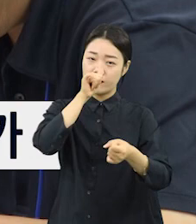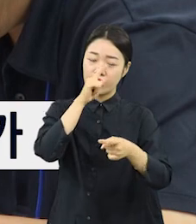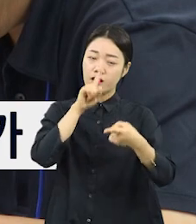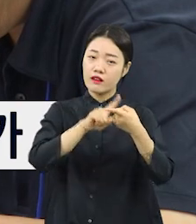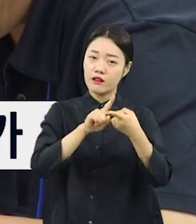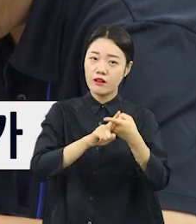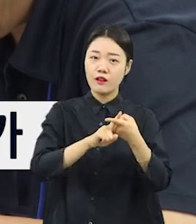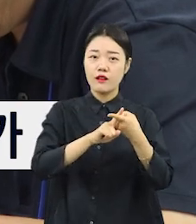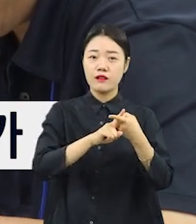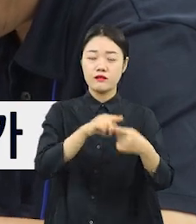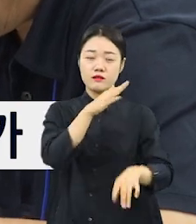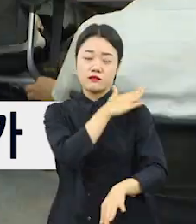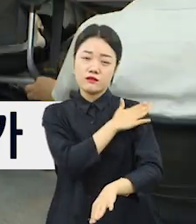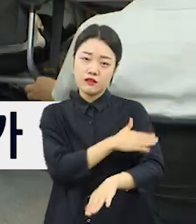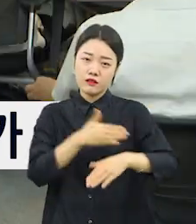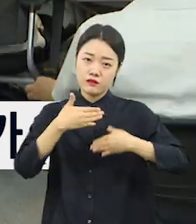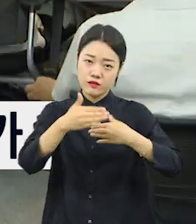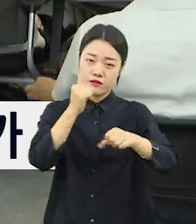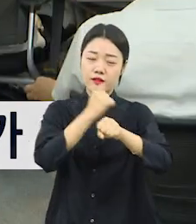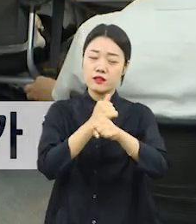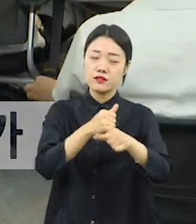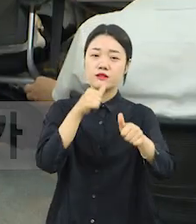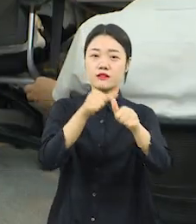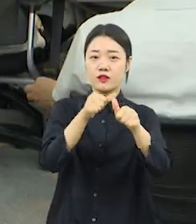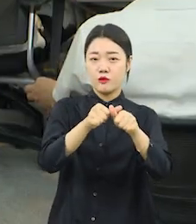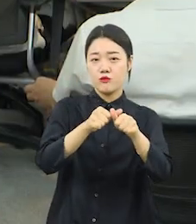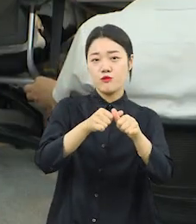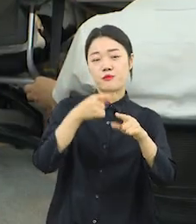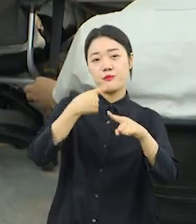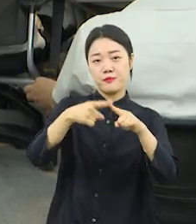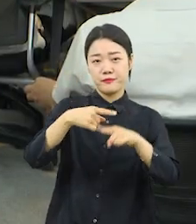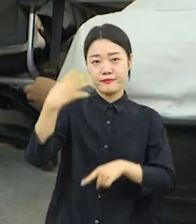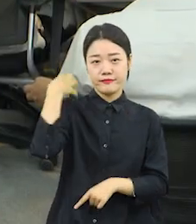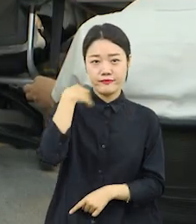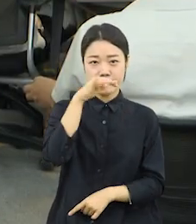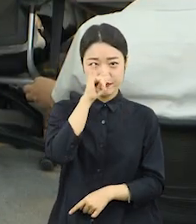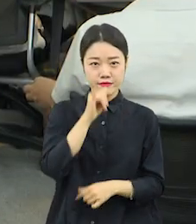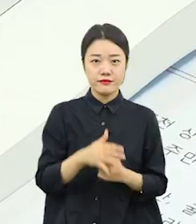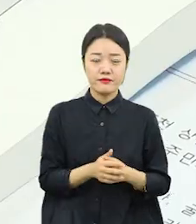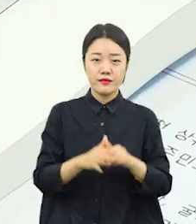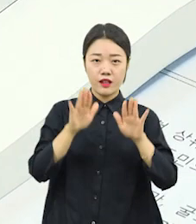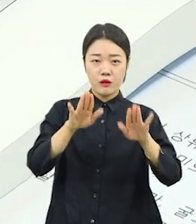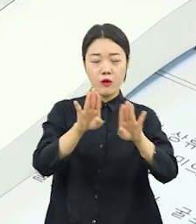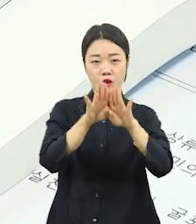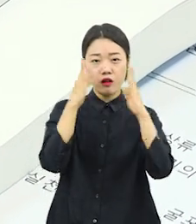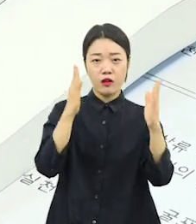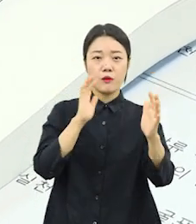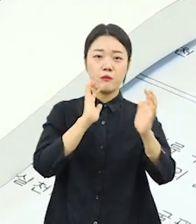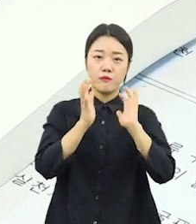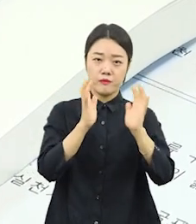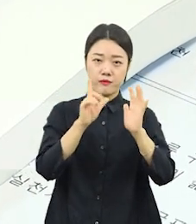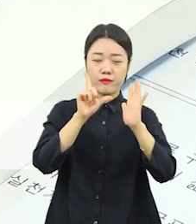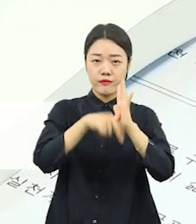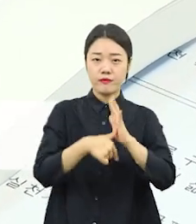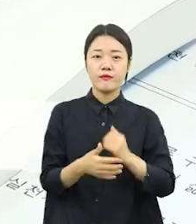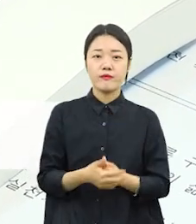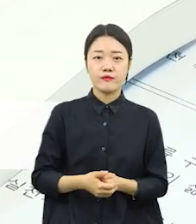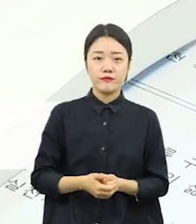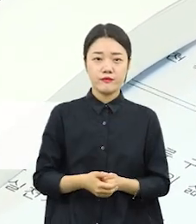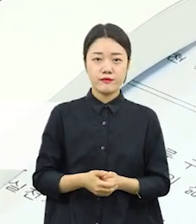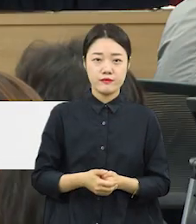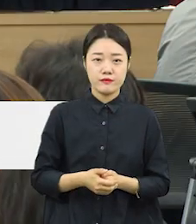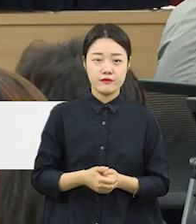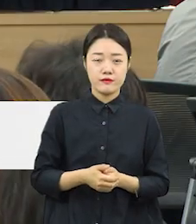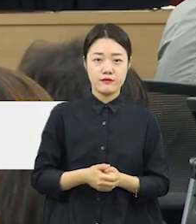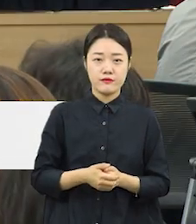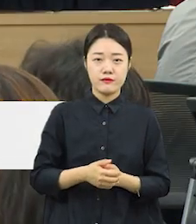등 공약 이행에 관한 자문과 평가 역할을 맡고 있습니다. 이번에 개최된 평가단 제1차 회의에서는